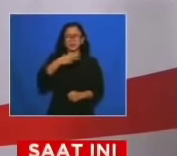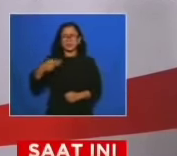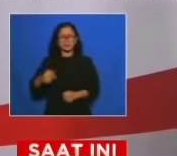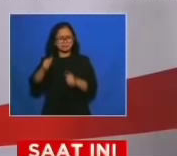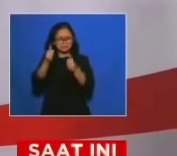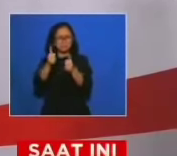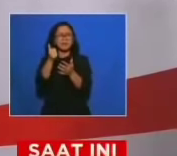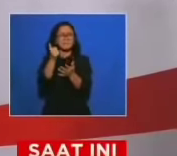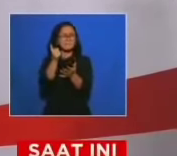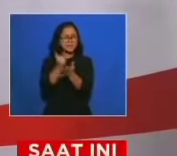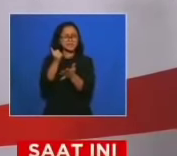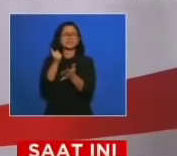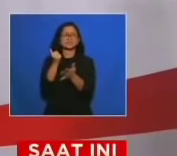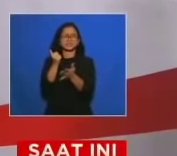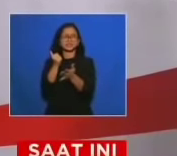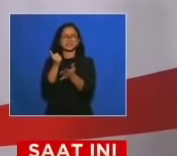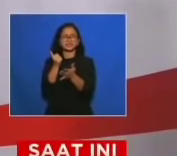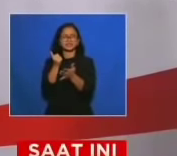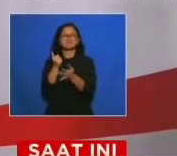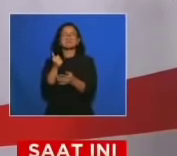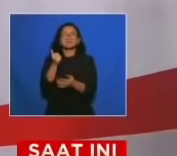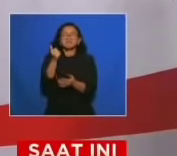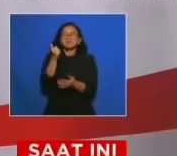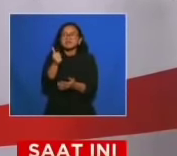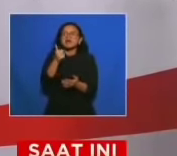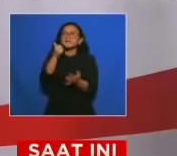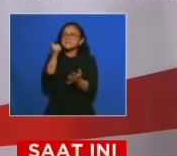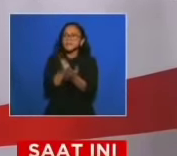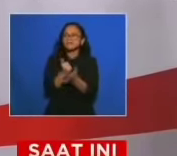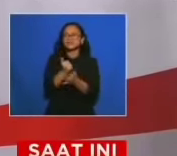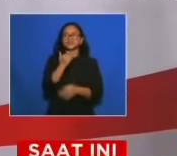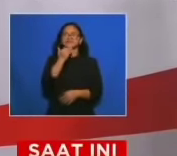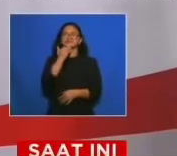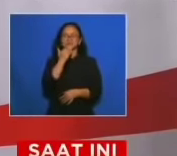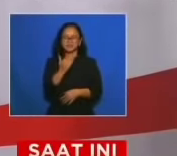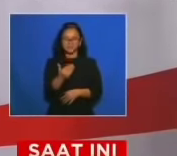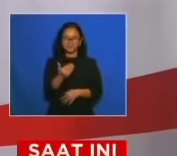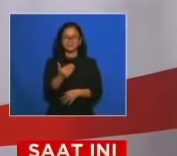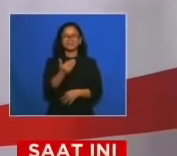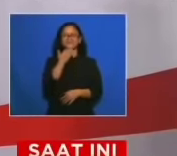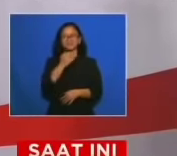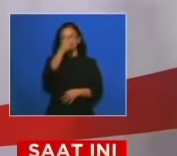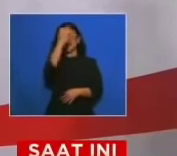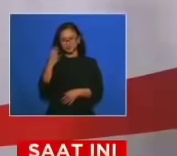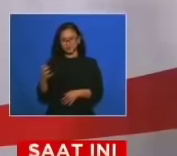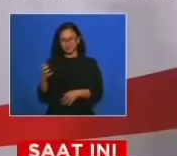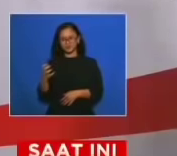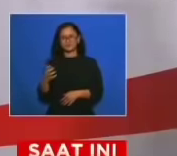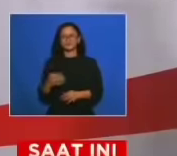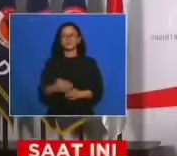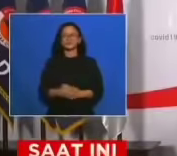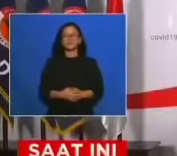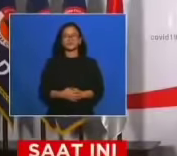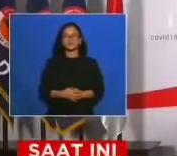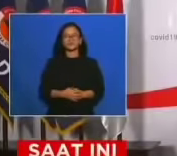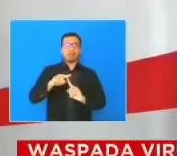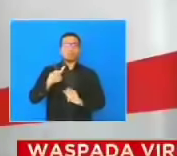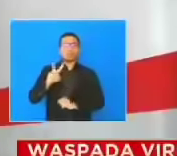bisa. Pasti bisa. Terima kasih, selamat sore.